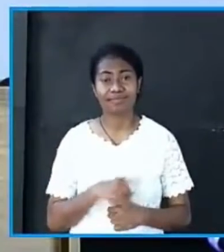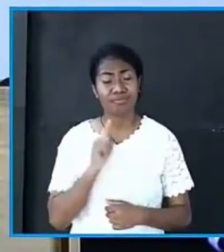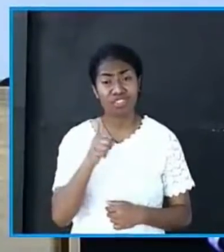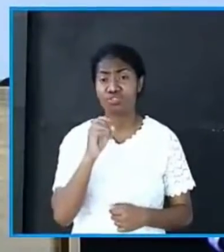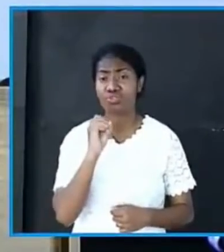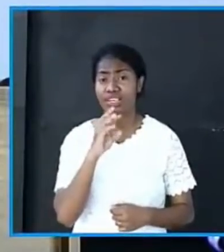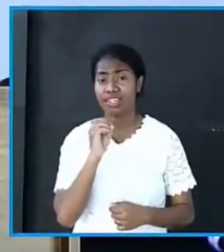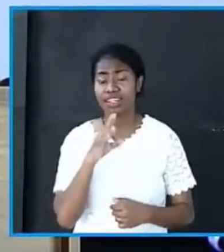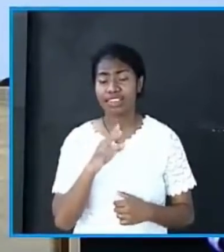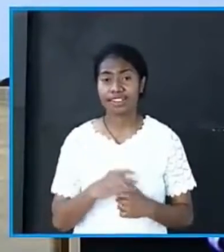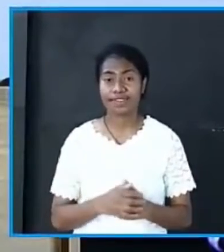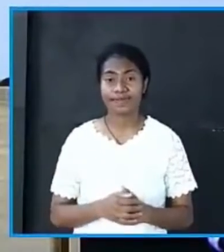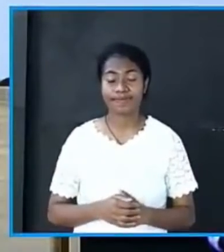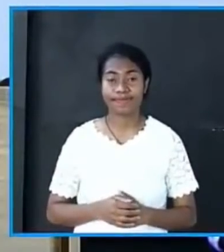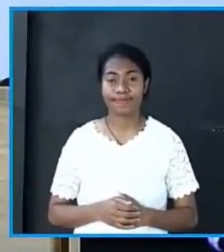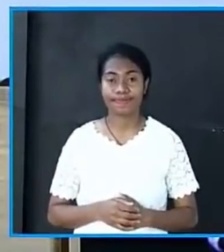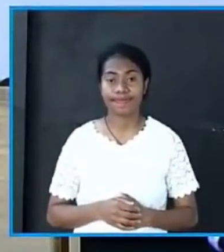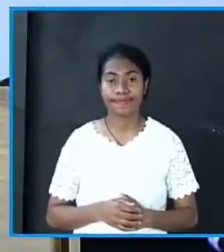Hai